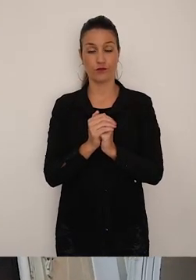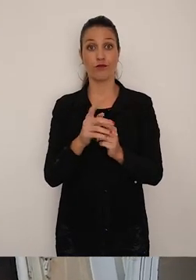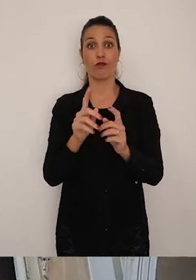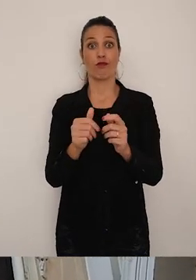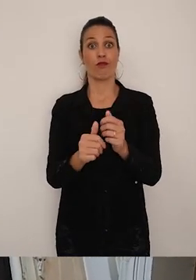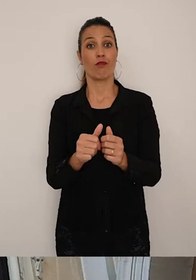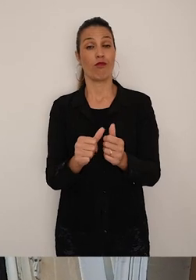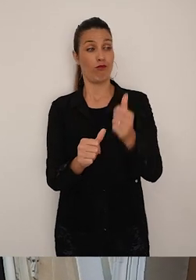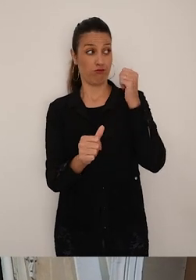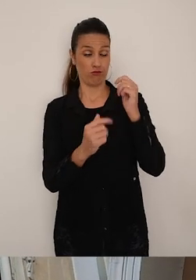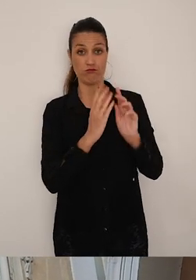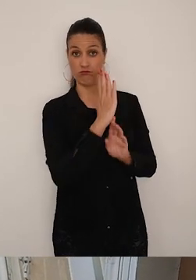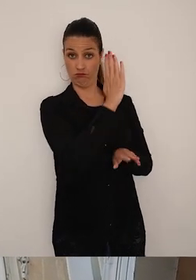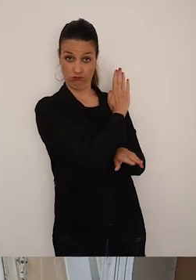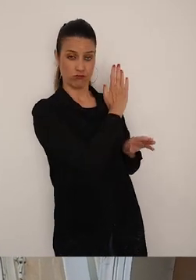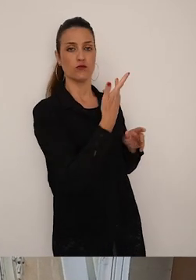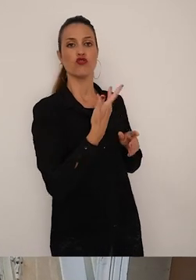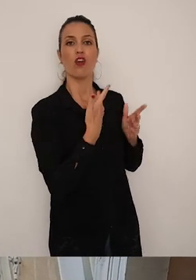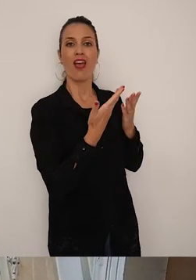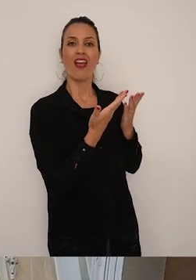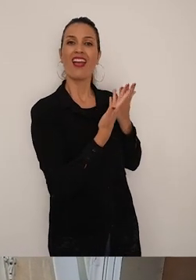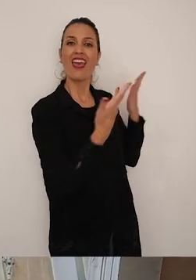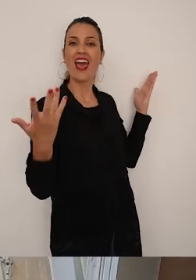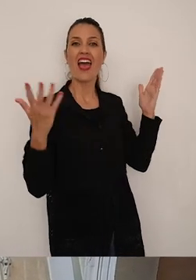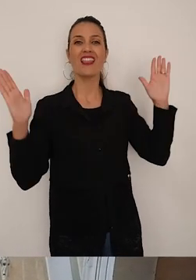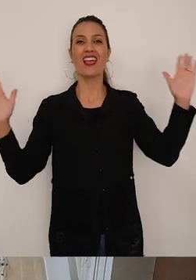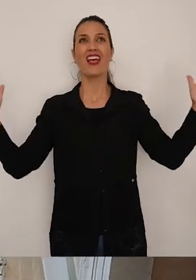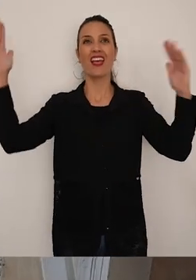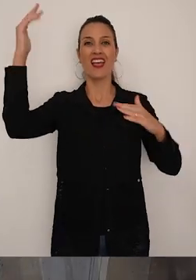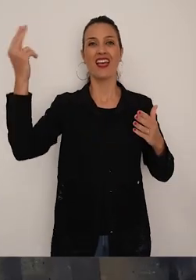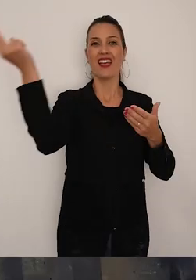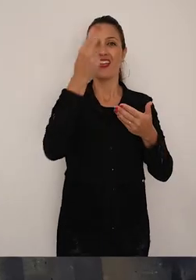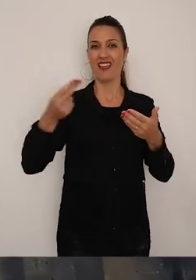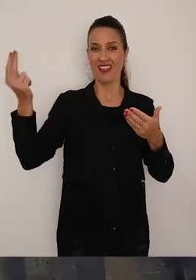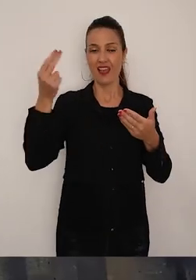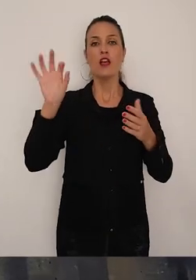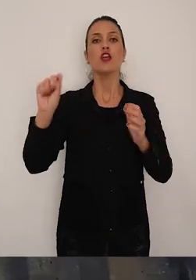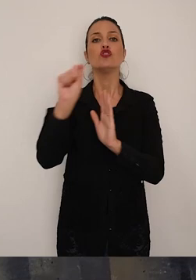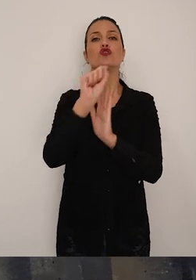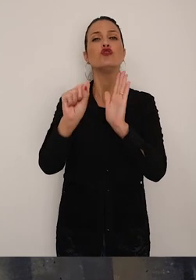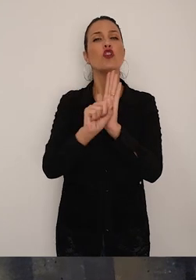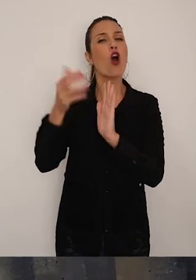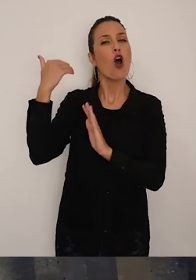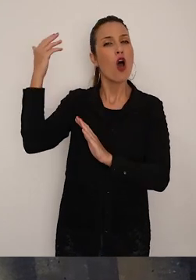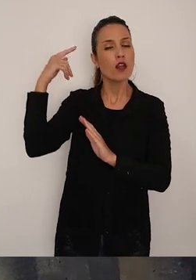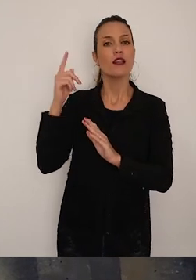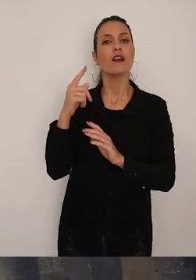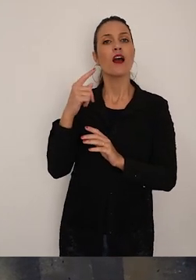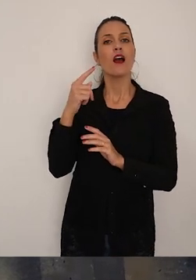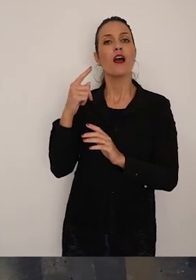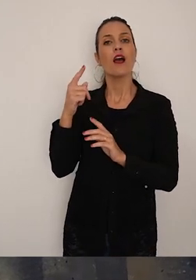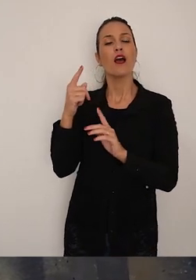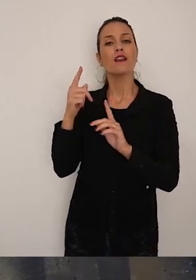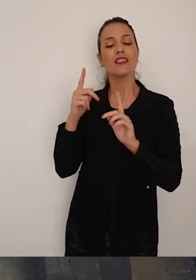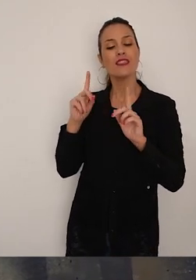Sulla controfacciata della chiesa è presente un mastodontico dipinto su tela, raffigurante la storica cacciata dei mercanti dal Tempio